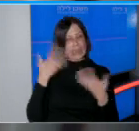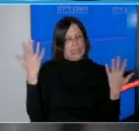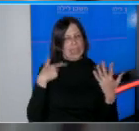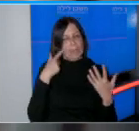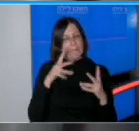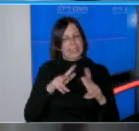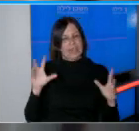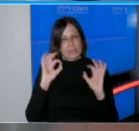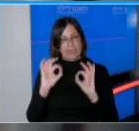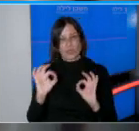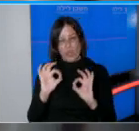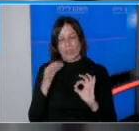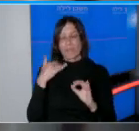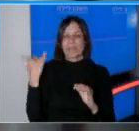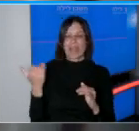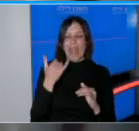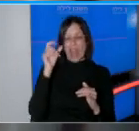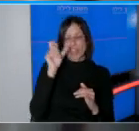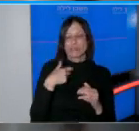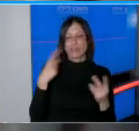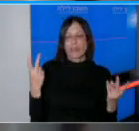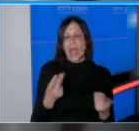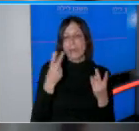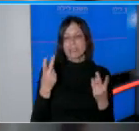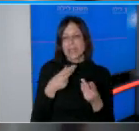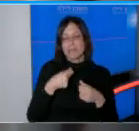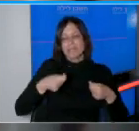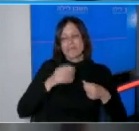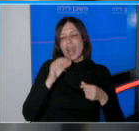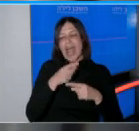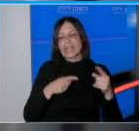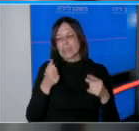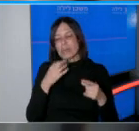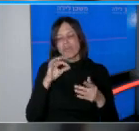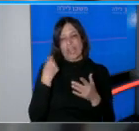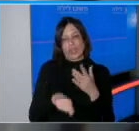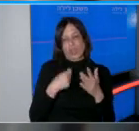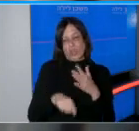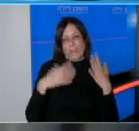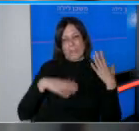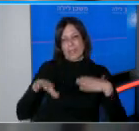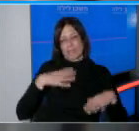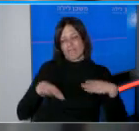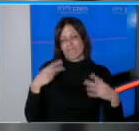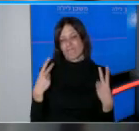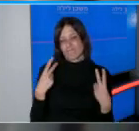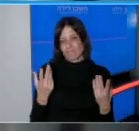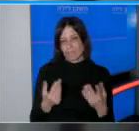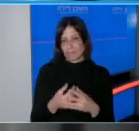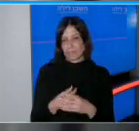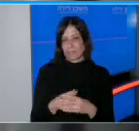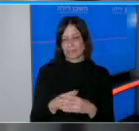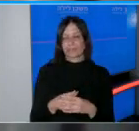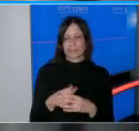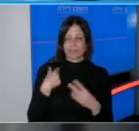מצבנו מצוין, אבל זה בדרך כלל אותם אנשים שמחפשים את הסיילים של החצי מחיר בשביל לקנות בגדים חיוניים. אני